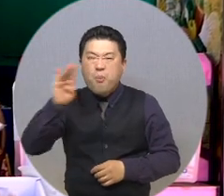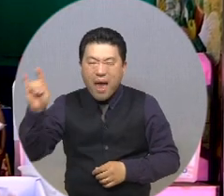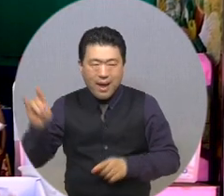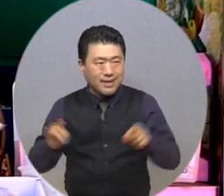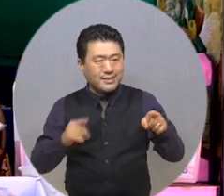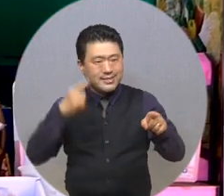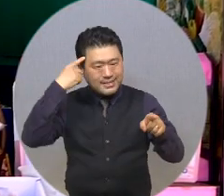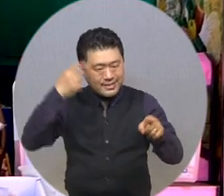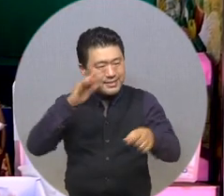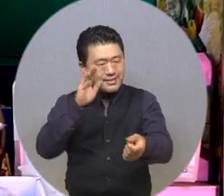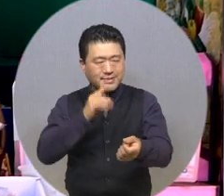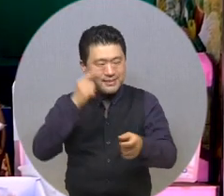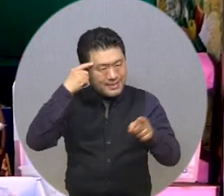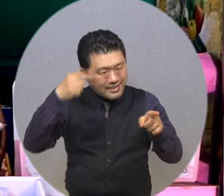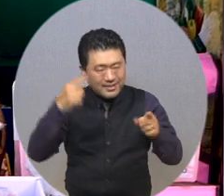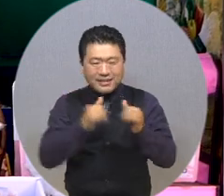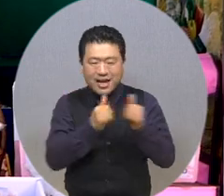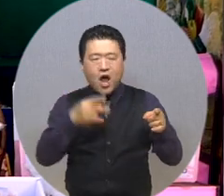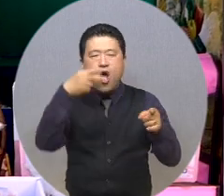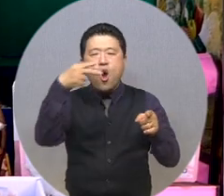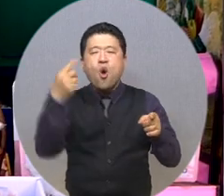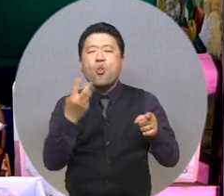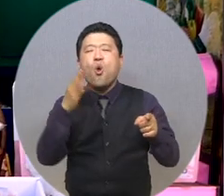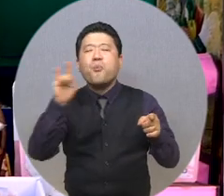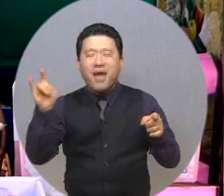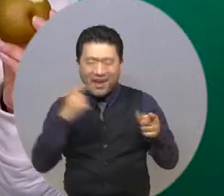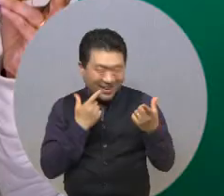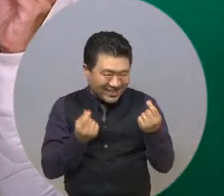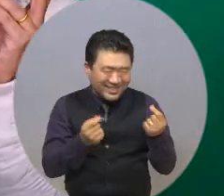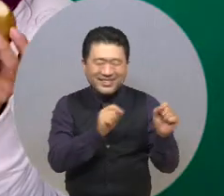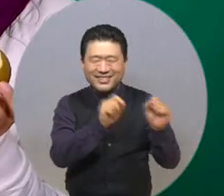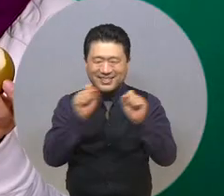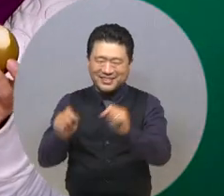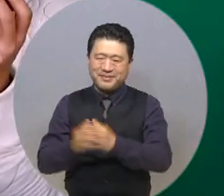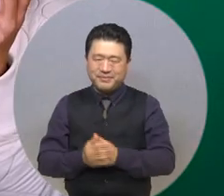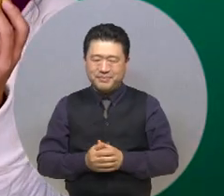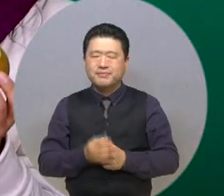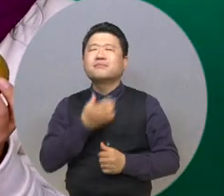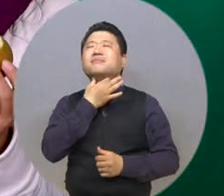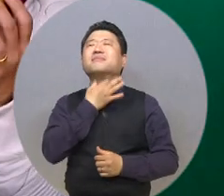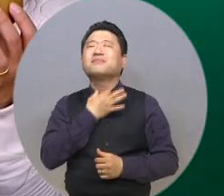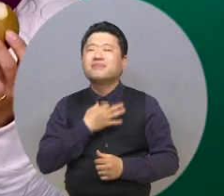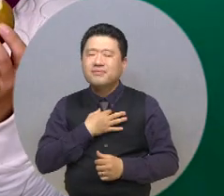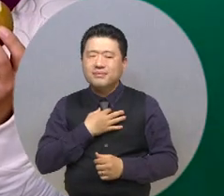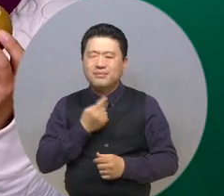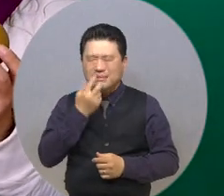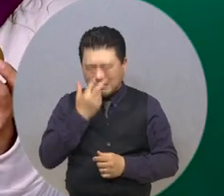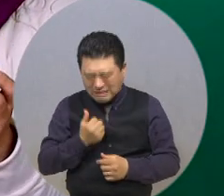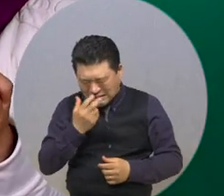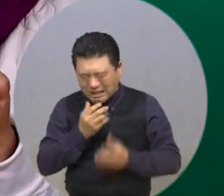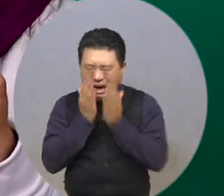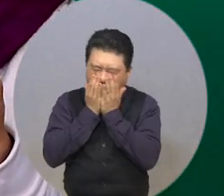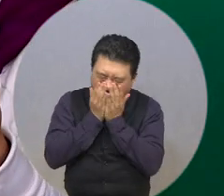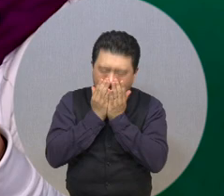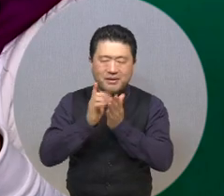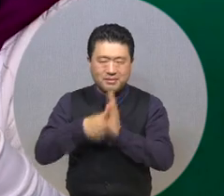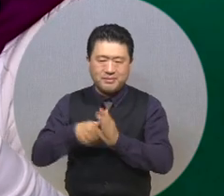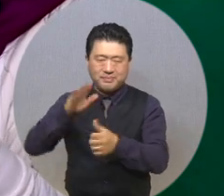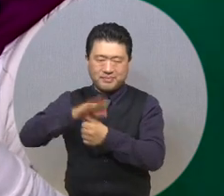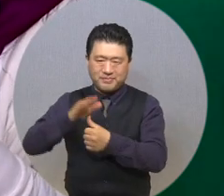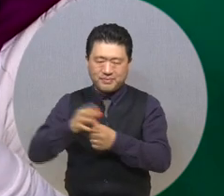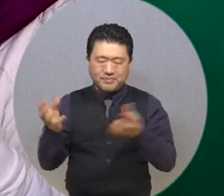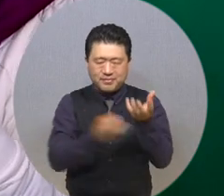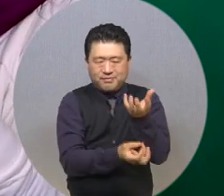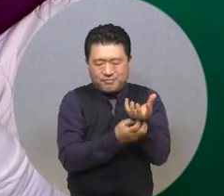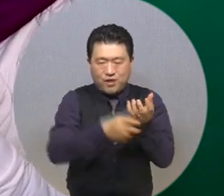들면 똘배. 근데 사실 이 배가요, 뭐 기관지, 뭐 천식, 네. 감기 걸렸을 때 어렸을 때 이 중탕으로